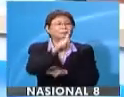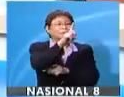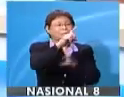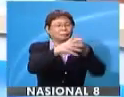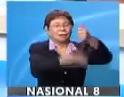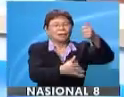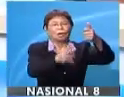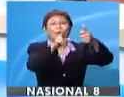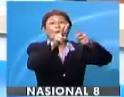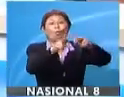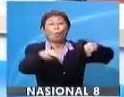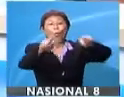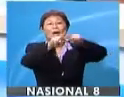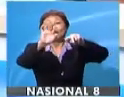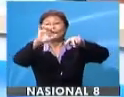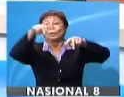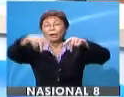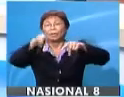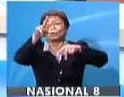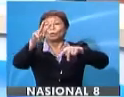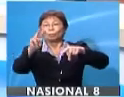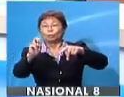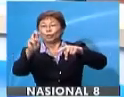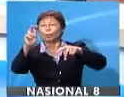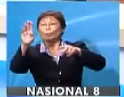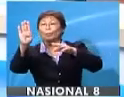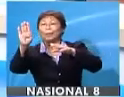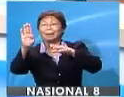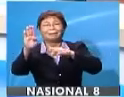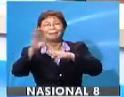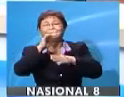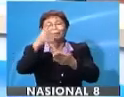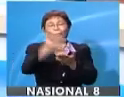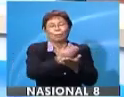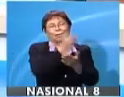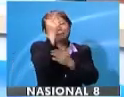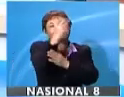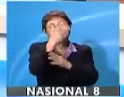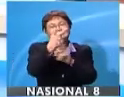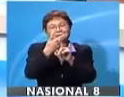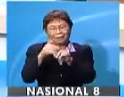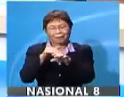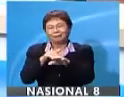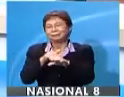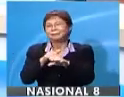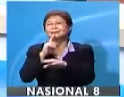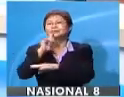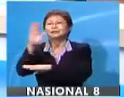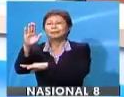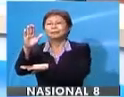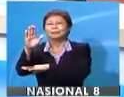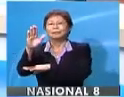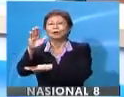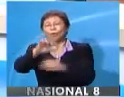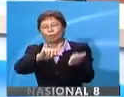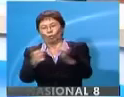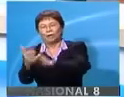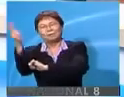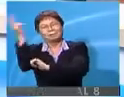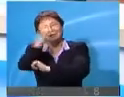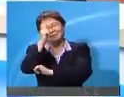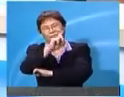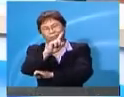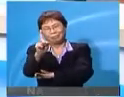Bhd bernilai RM20 bilion tidak diperolehi daripada kerajaan dan tidak akan dijamin sama sekali oleh